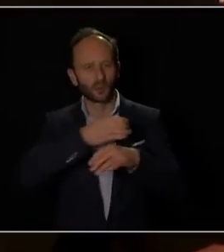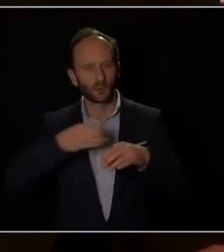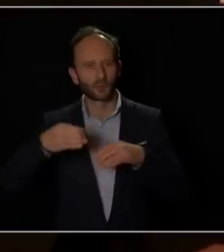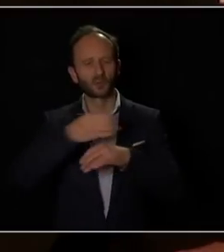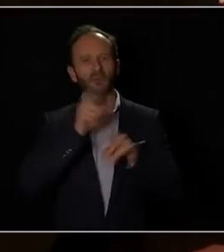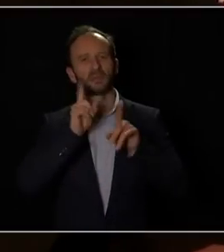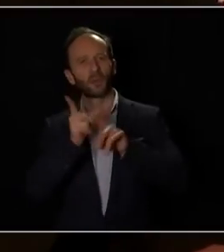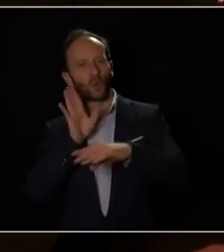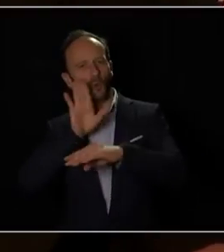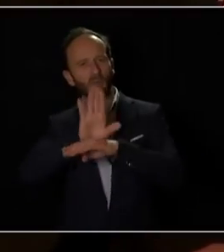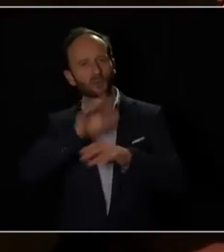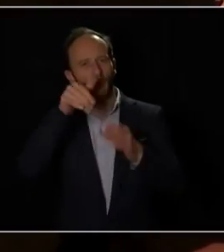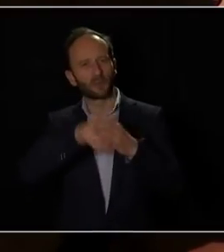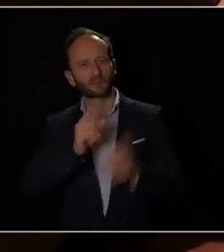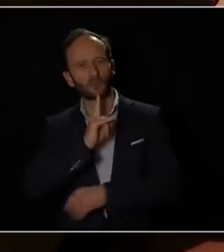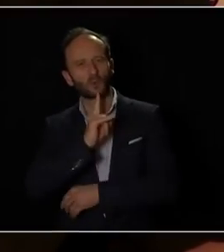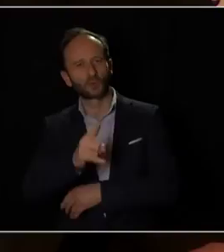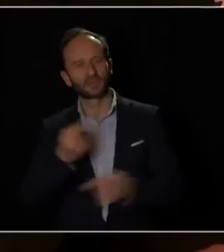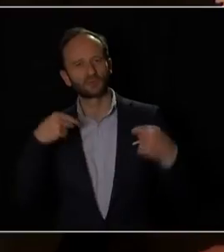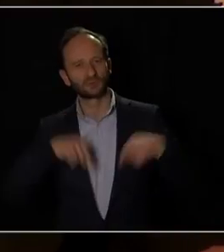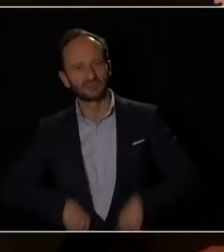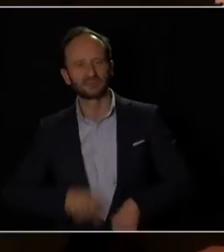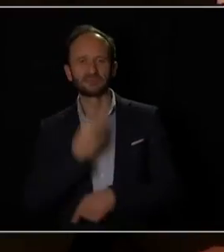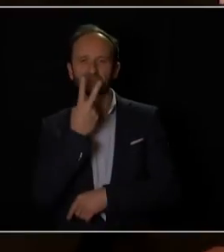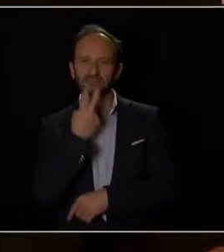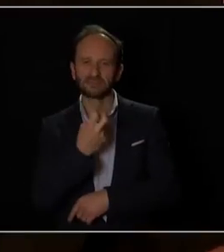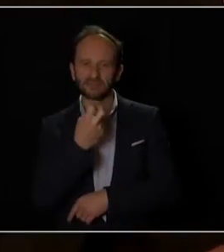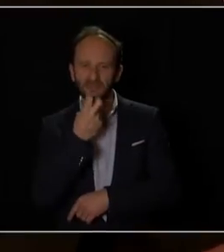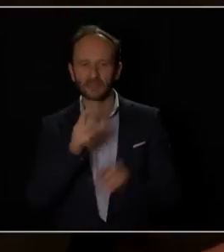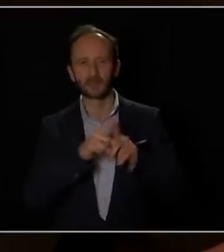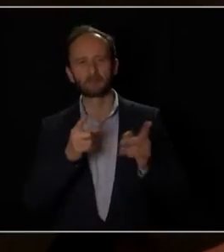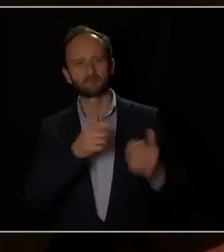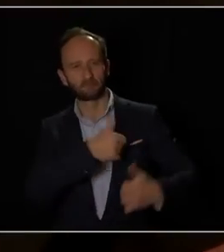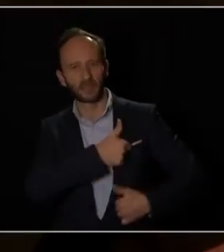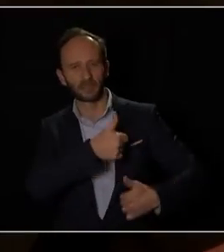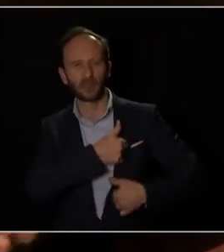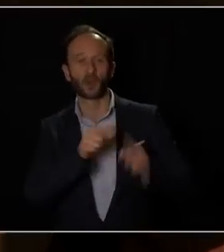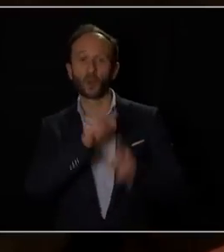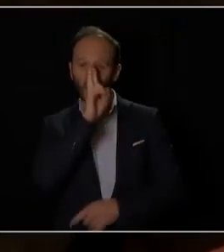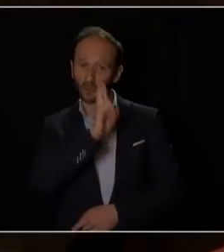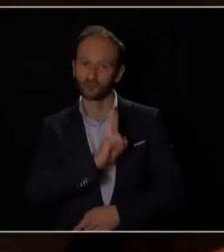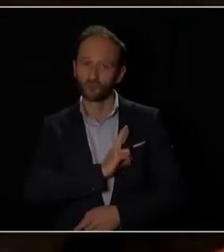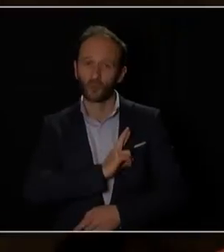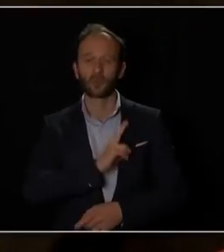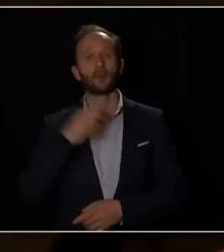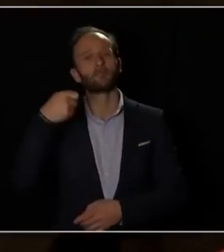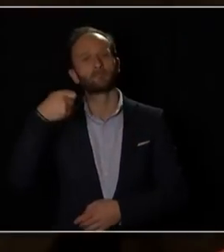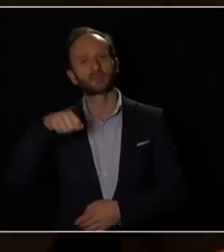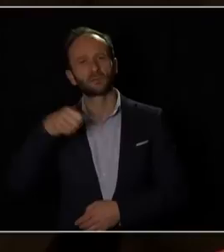des autorités judiciaires, civiles, militaires, religieuses, les présidents et